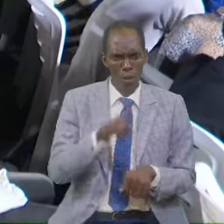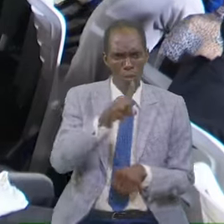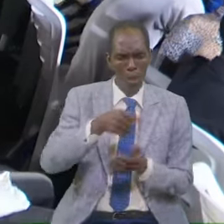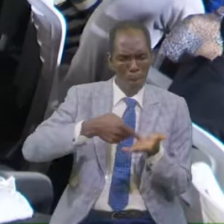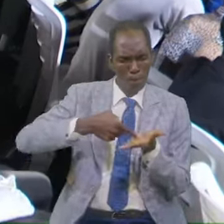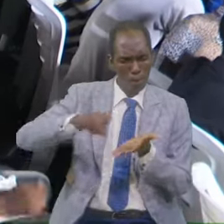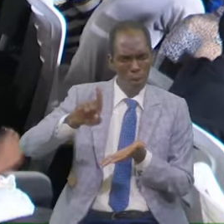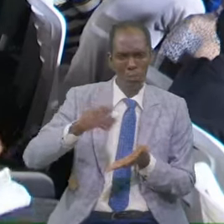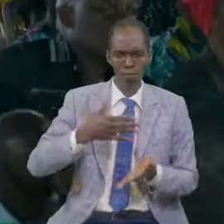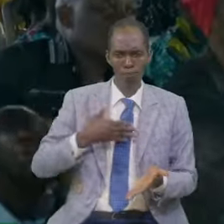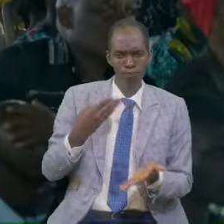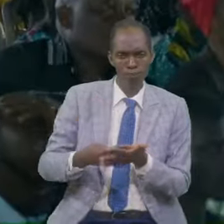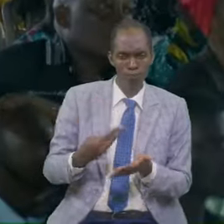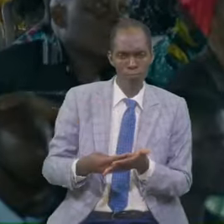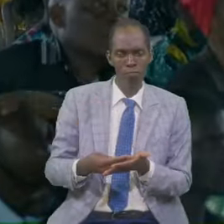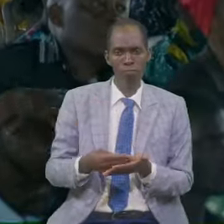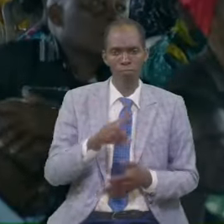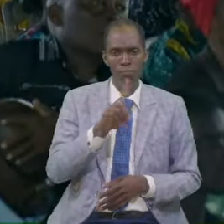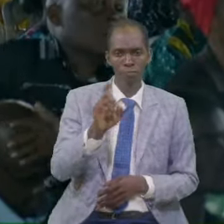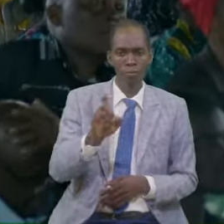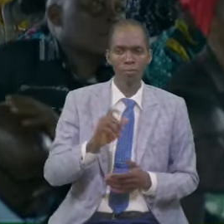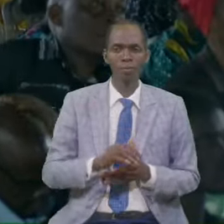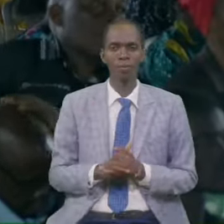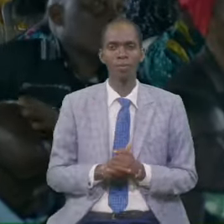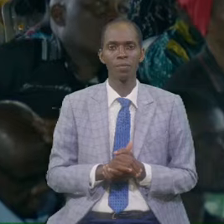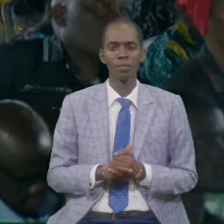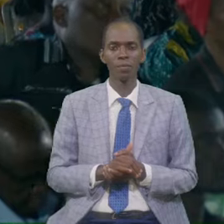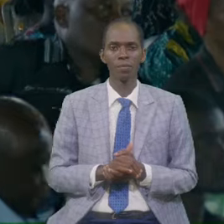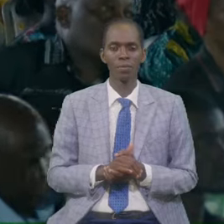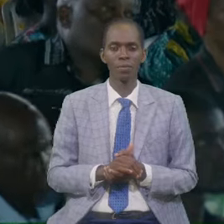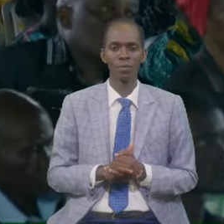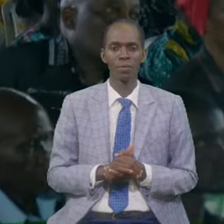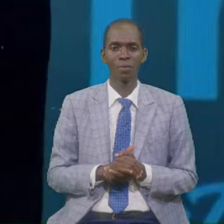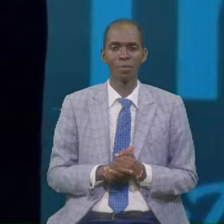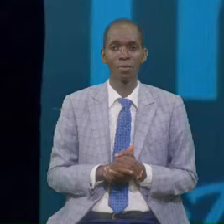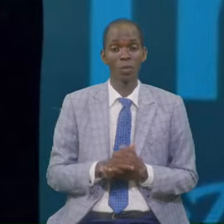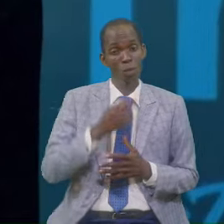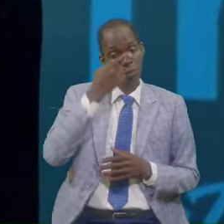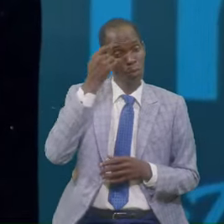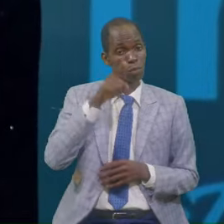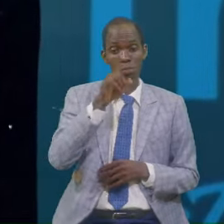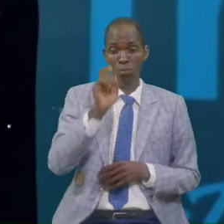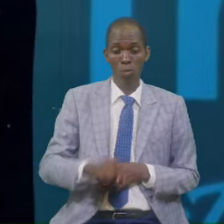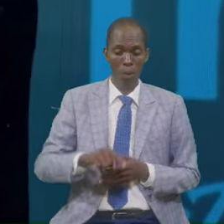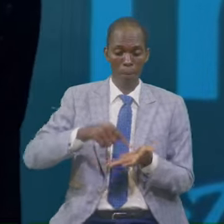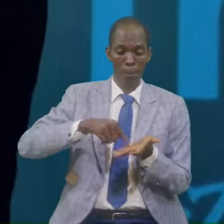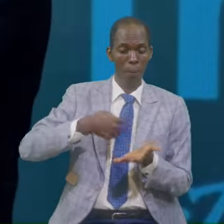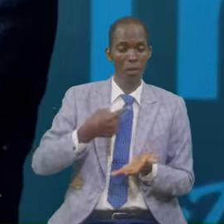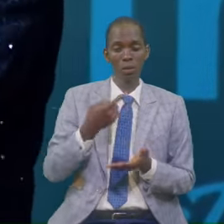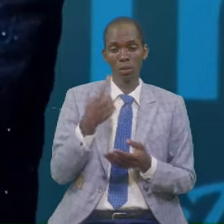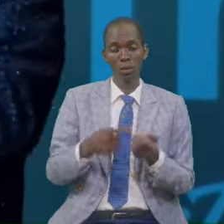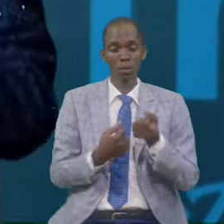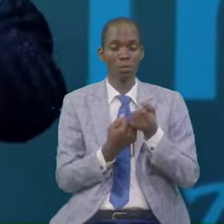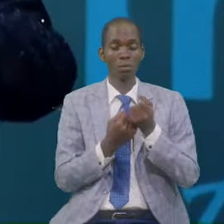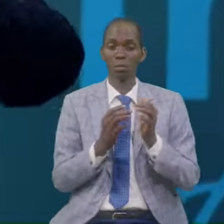ఆ యొక్క న్యాయవాది వకీలు ఏమంటారంటే అంత సొమ్ము చెల్లిస్తారా? Because you have to pay him. ఎందుకంటే నేను వారికి